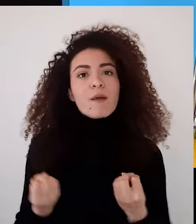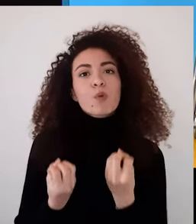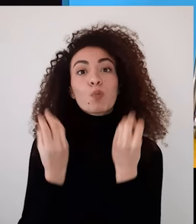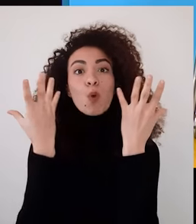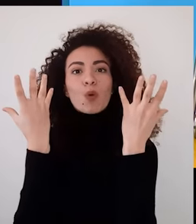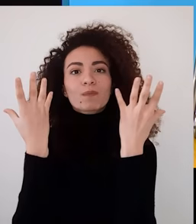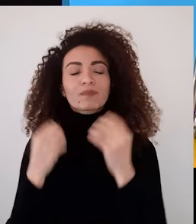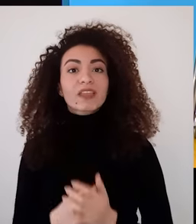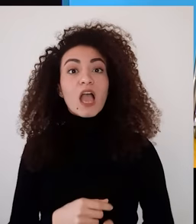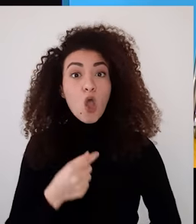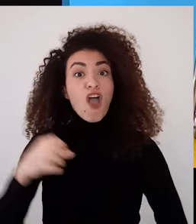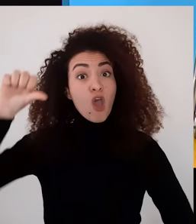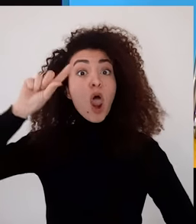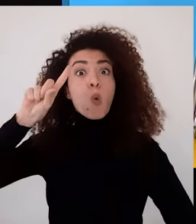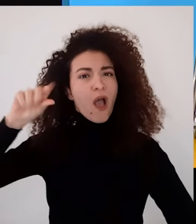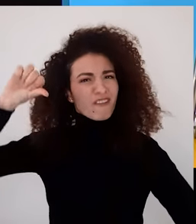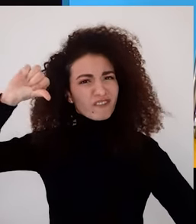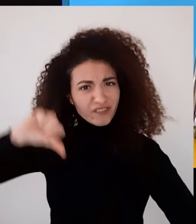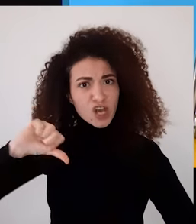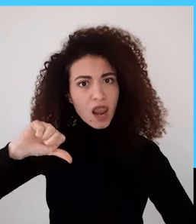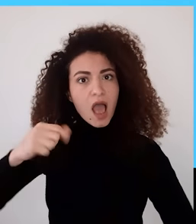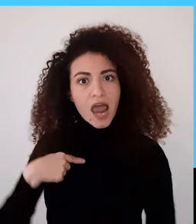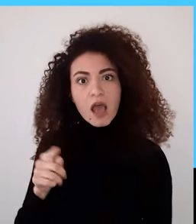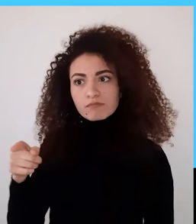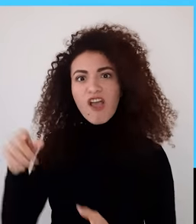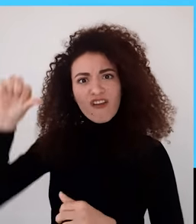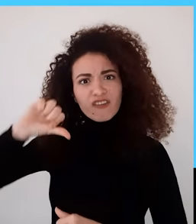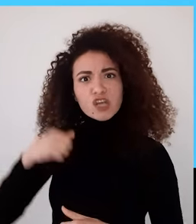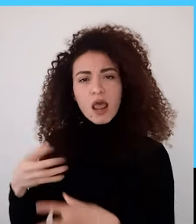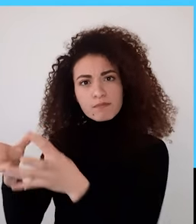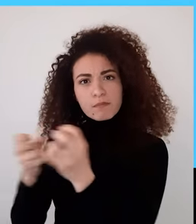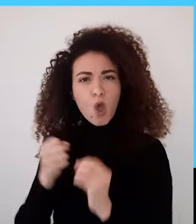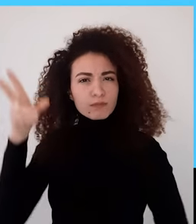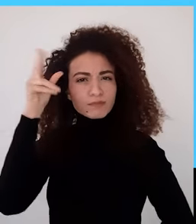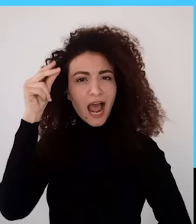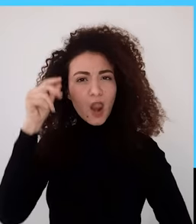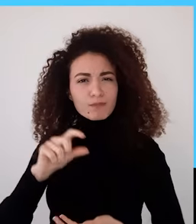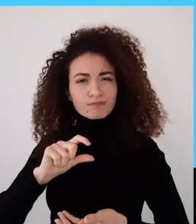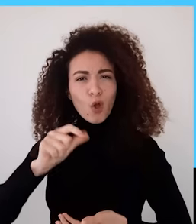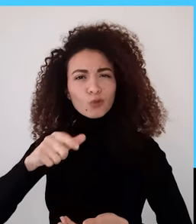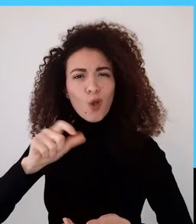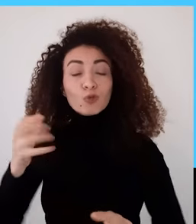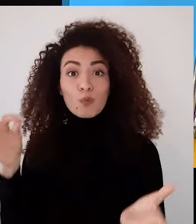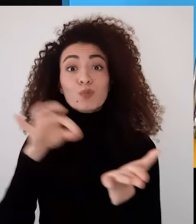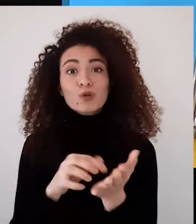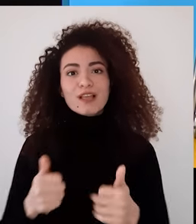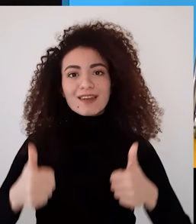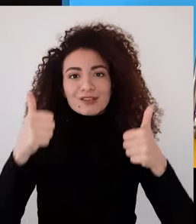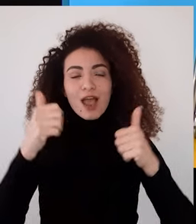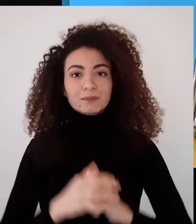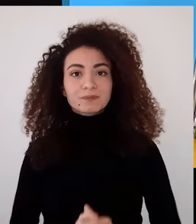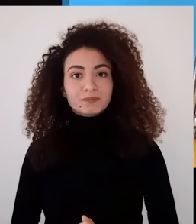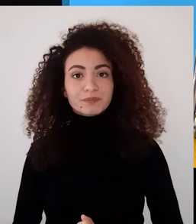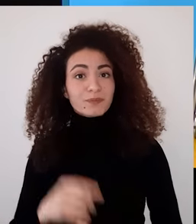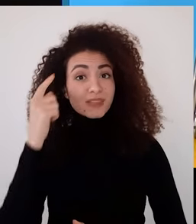فيها المحطات، وحيث أنه الفشل هو محطة مرحلية بقصة النجاح يلي عم بيرسمها خطوة ورا خطوة. فهل